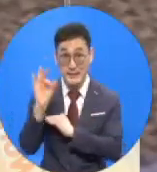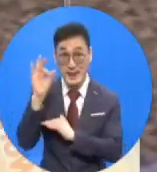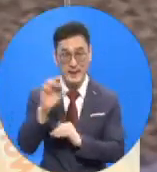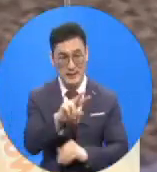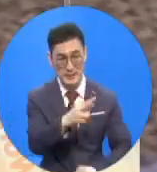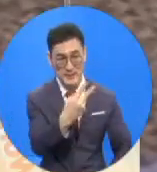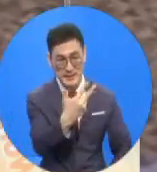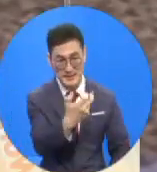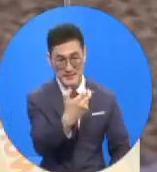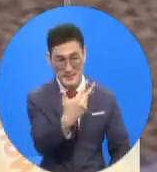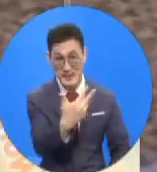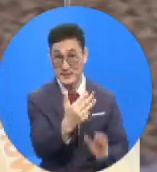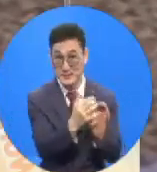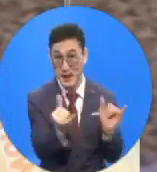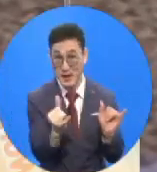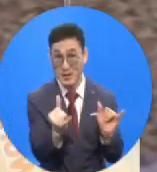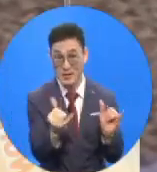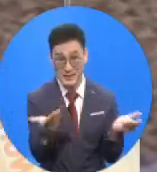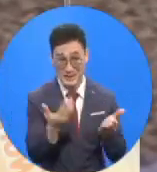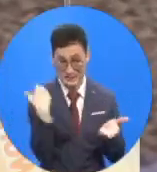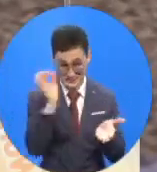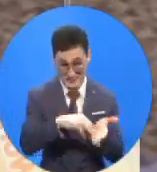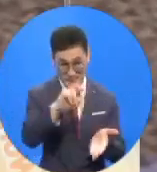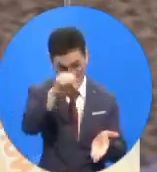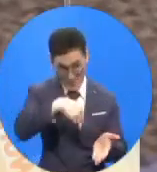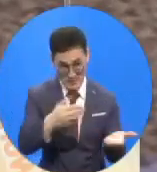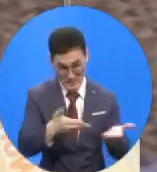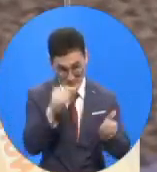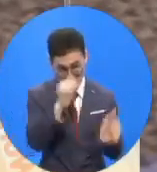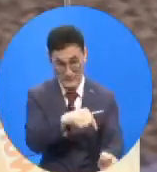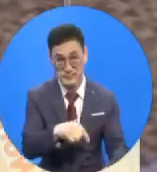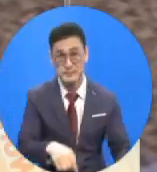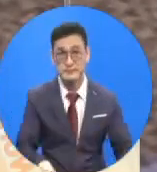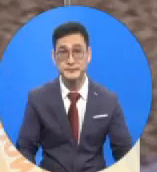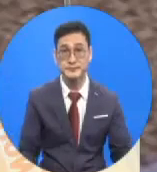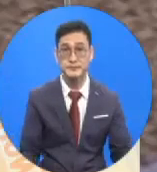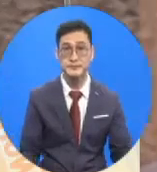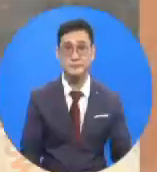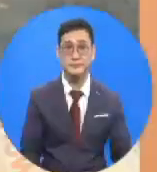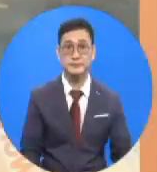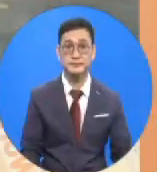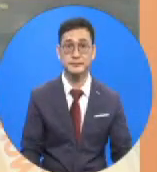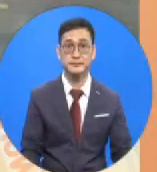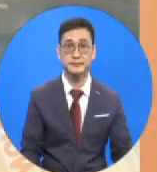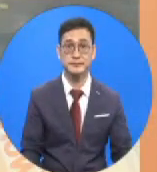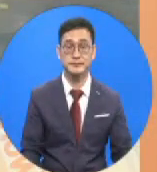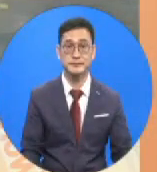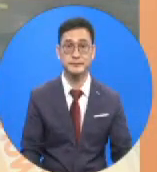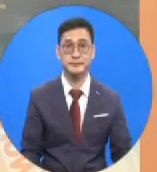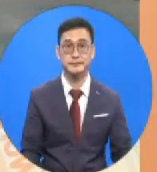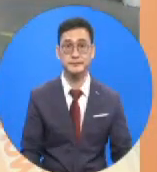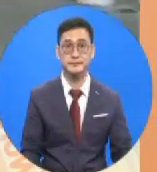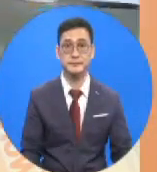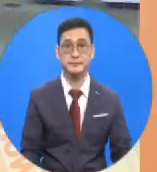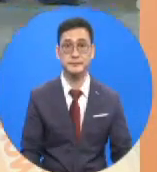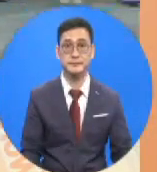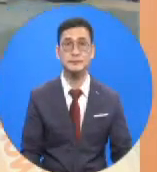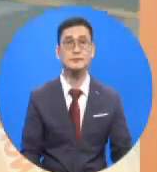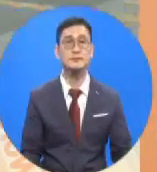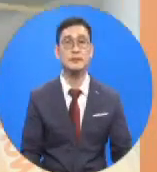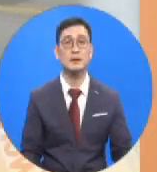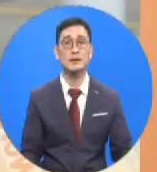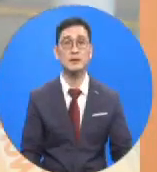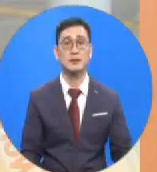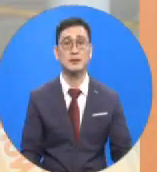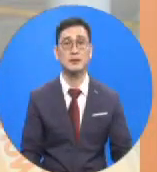278 명 에 대해서 업무복귀 명령을 다시 내렸습니다 4 어 그런걸 보면 이제 정부가 어떤 에서 오면 지금은 대화보다 일단